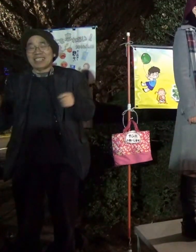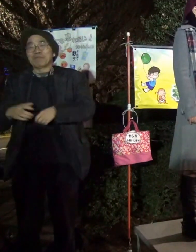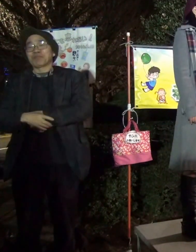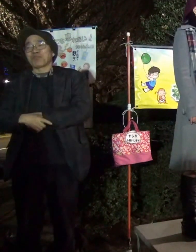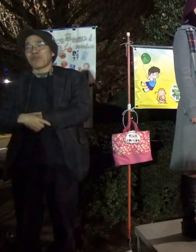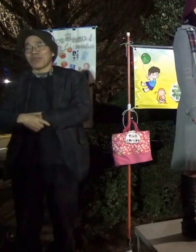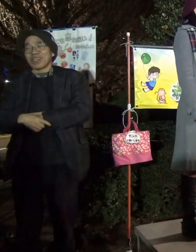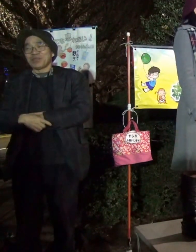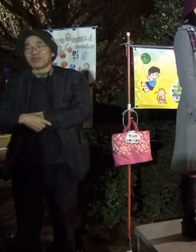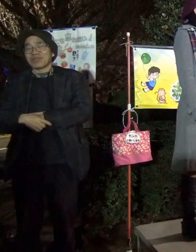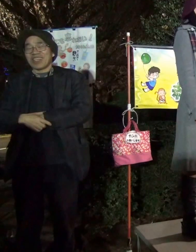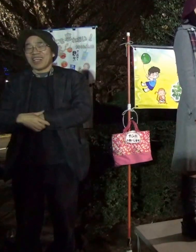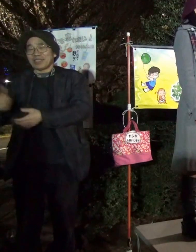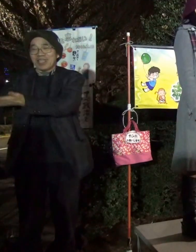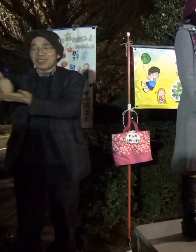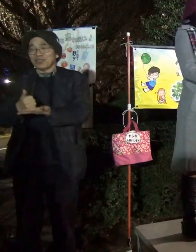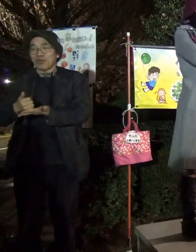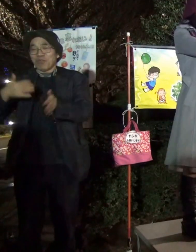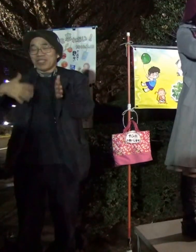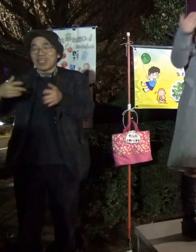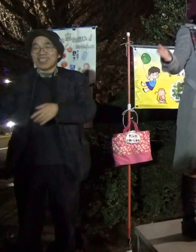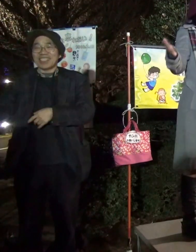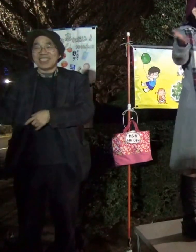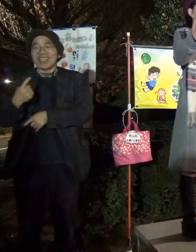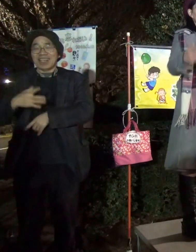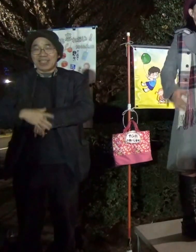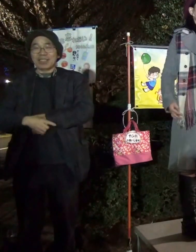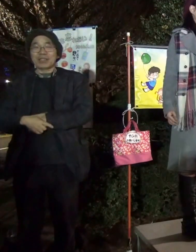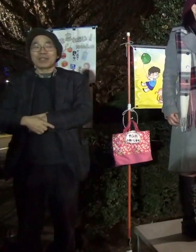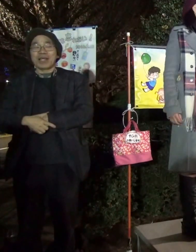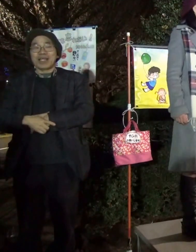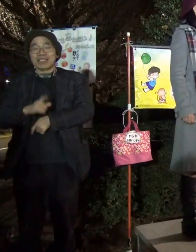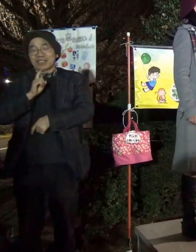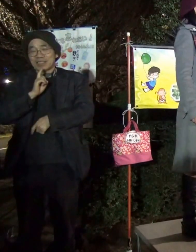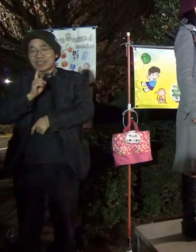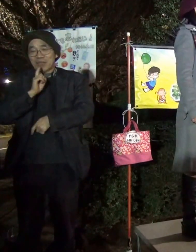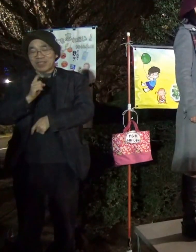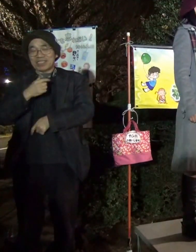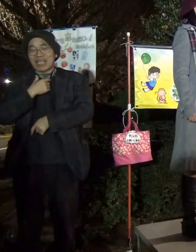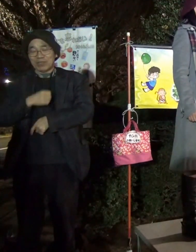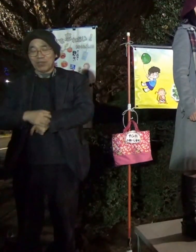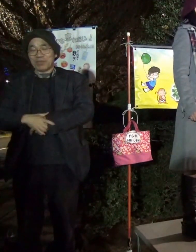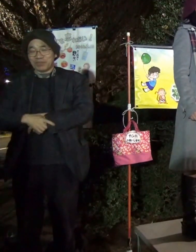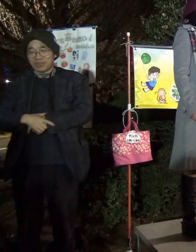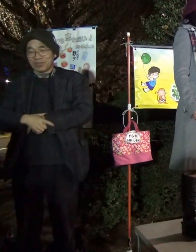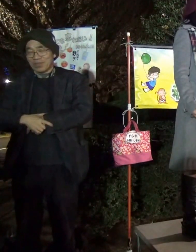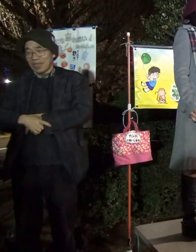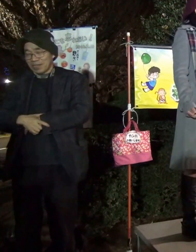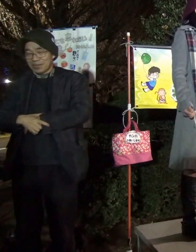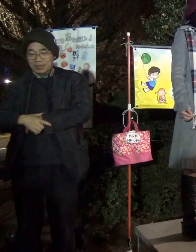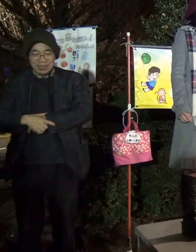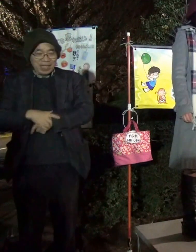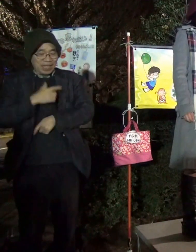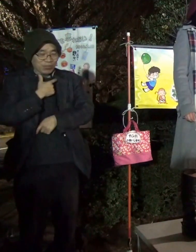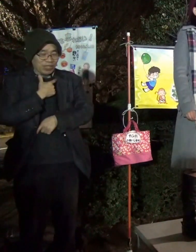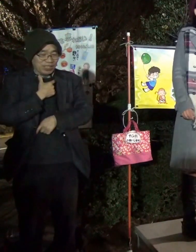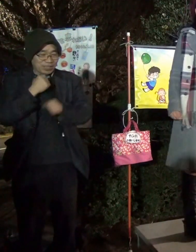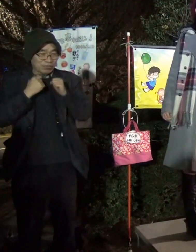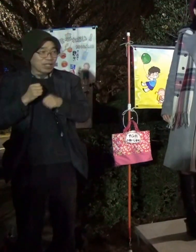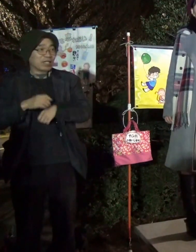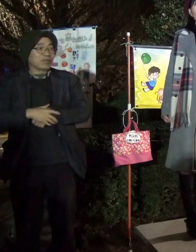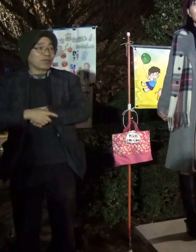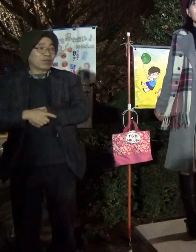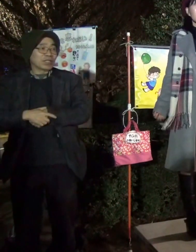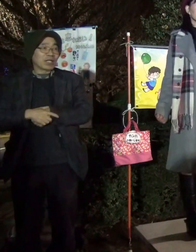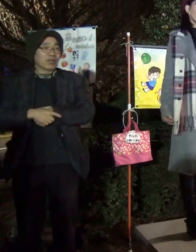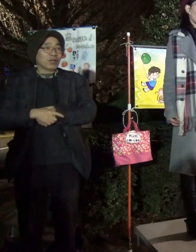まだ ゲスト来てないよ、 まあ、うん、でもそれまでにね、あの喋りたい方もいらっしゃるので、 まあ、おせおせになるから。 そうなの、今日実は制